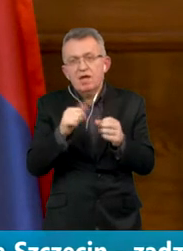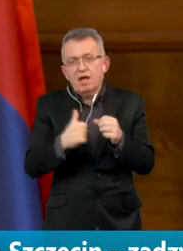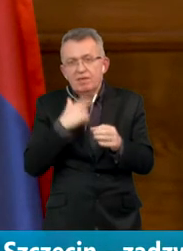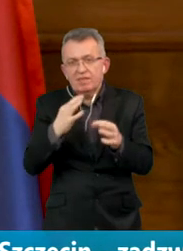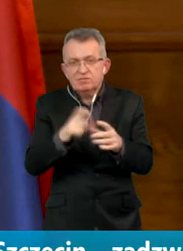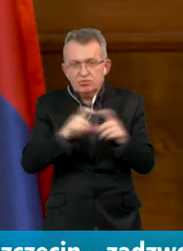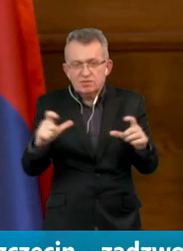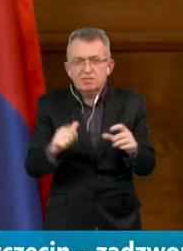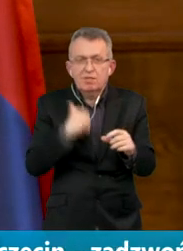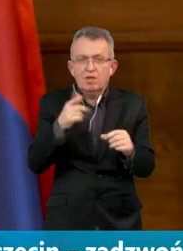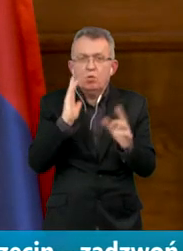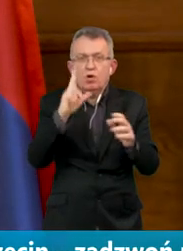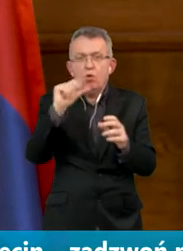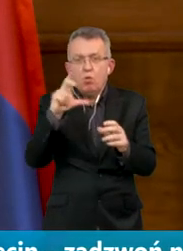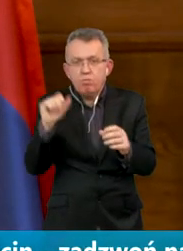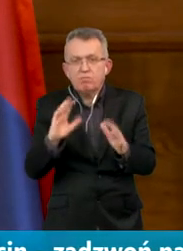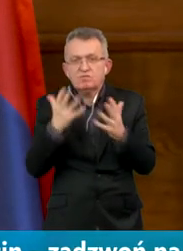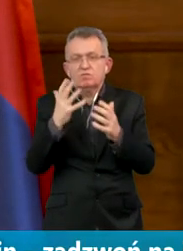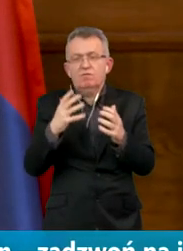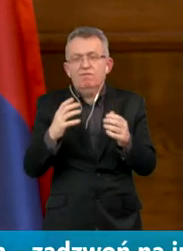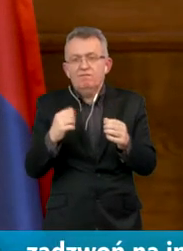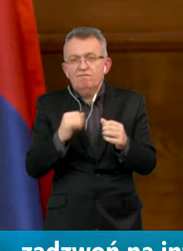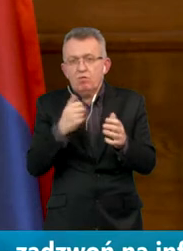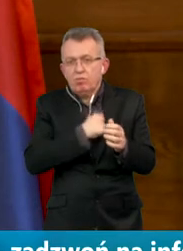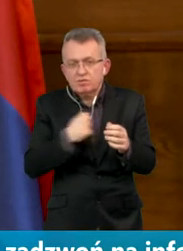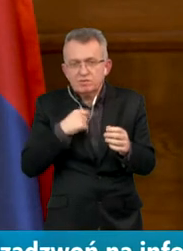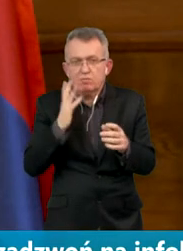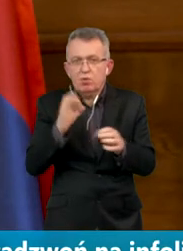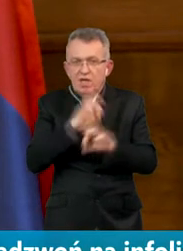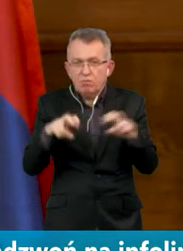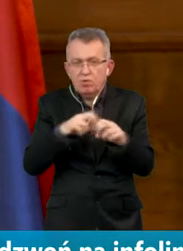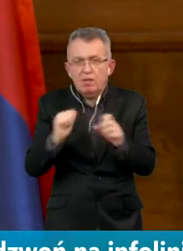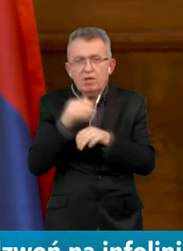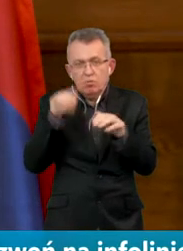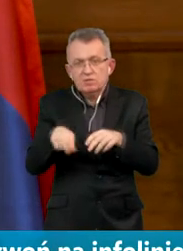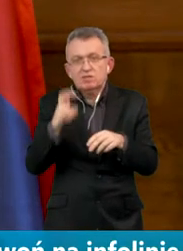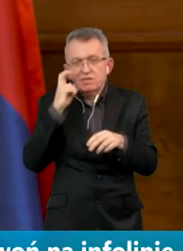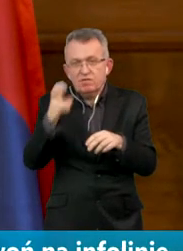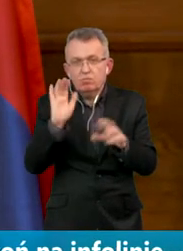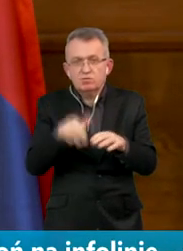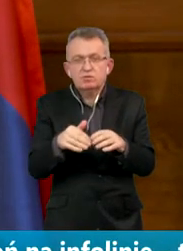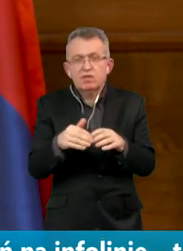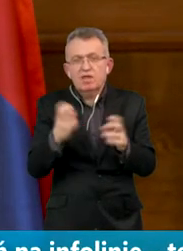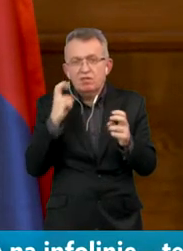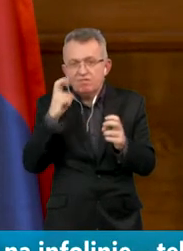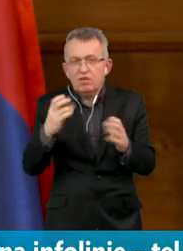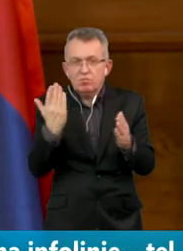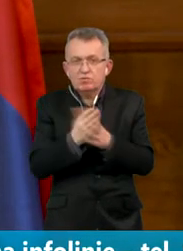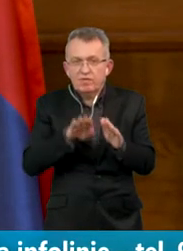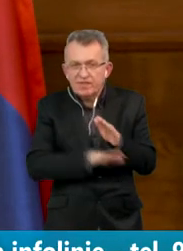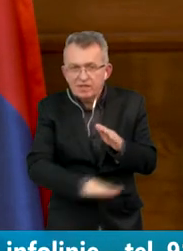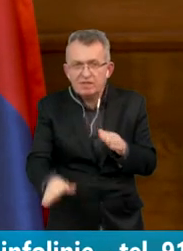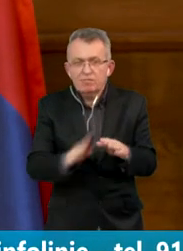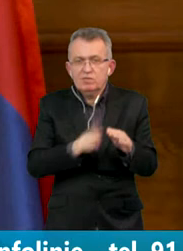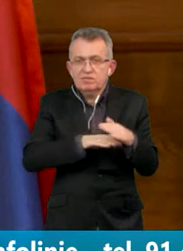aby właśnie Kolumba, aby Powstańcy Wielkopolskich były wyremontowane, żebyśmy tam mogli wreszcie wprowadzić tramwaje całkowicie